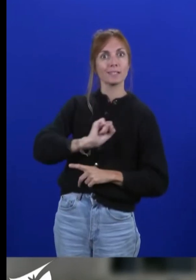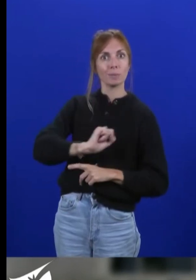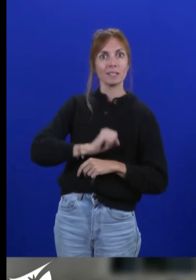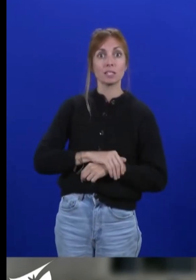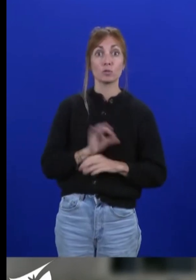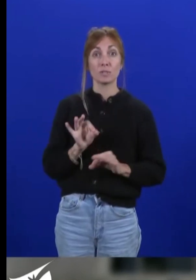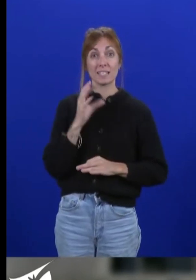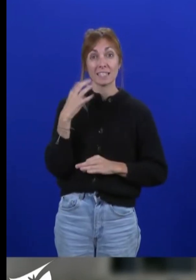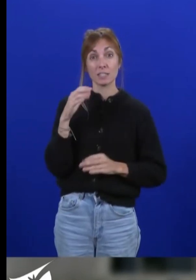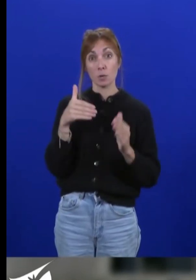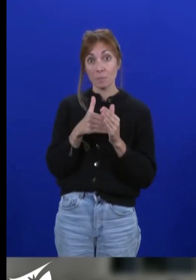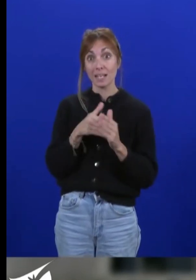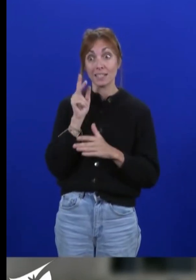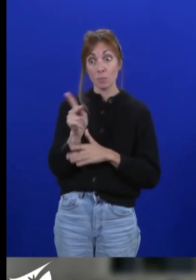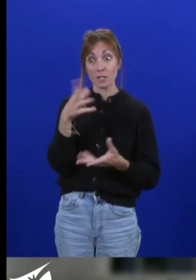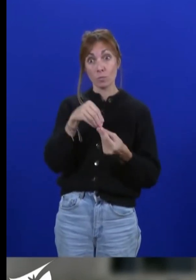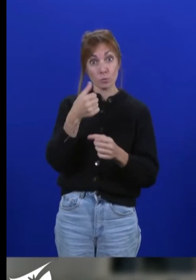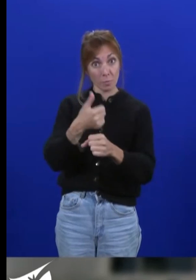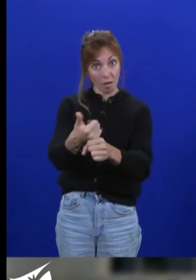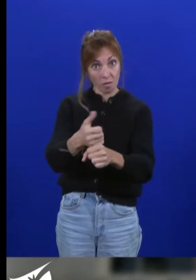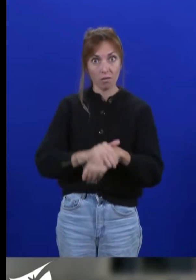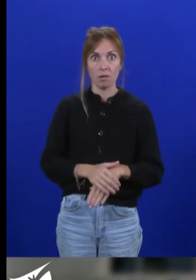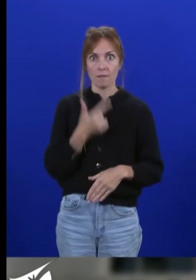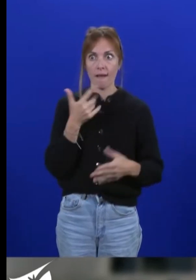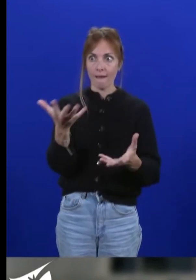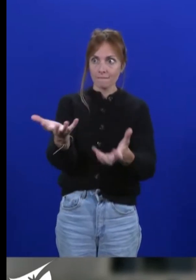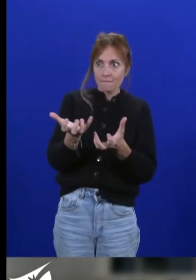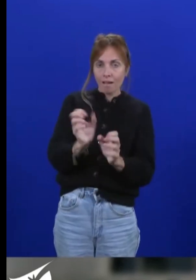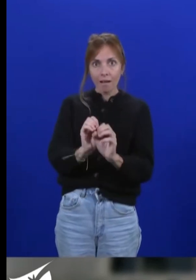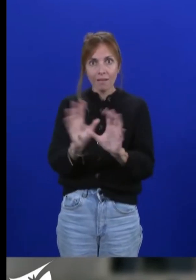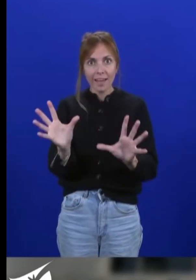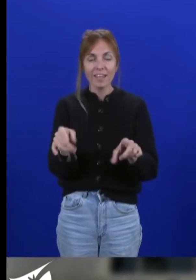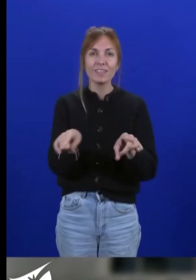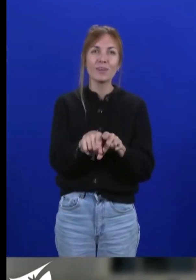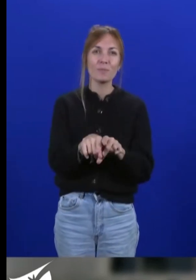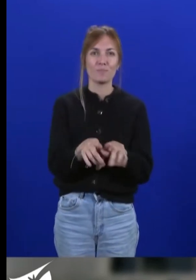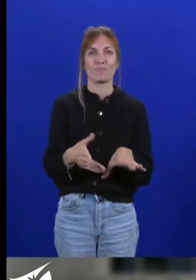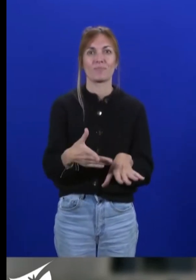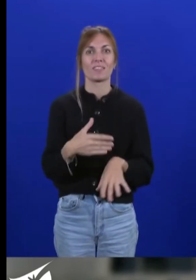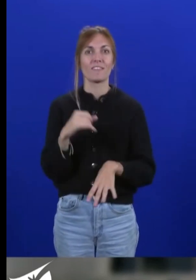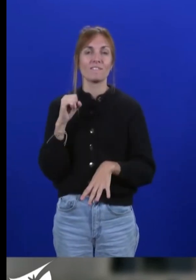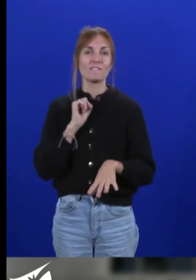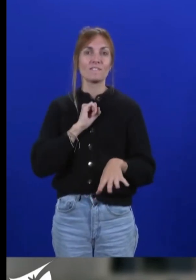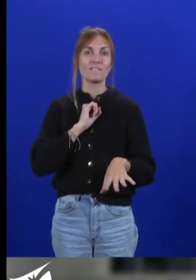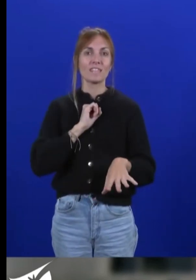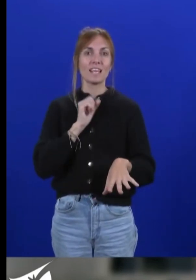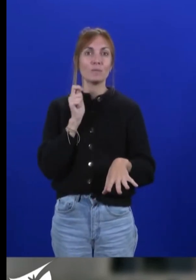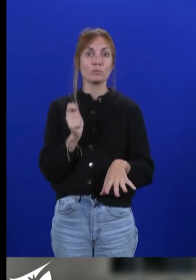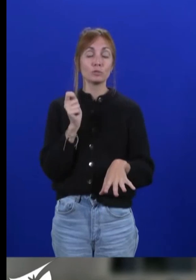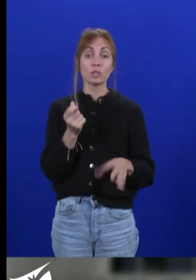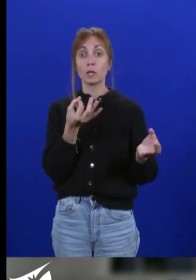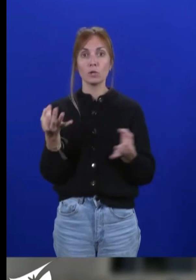000 km par an au réseau, renforçant son attractivité, tout comme l'amélioration de la vitesse commerciale des lignes